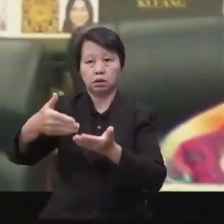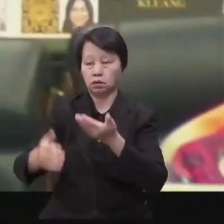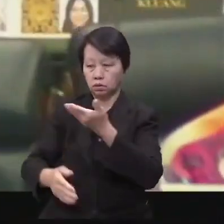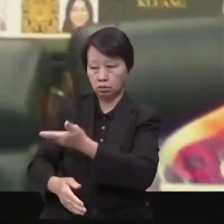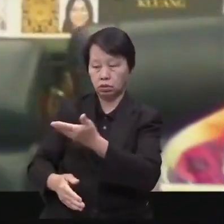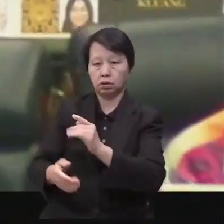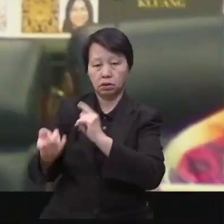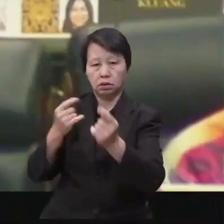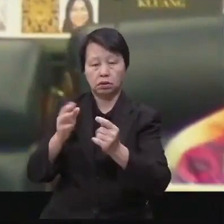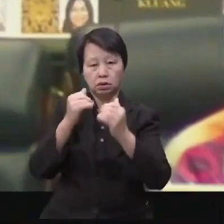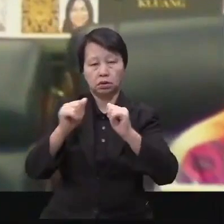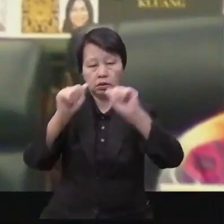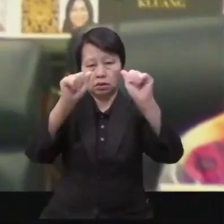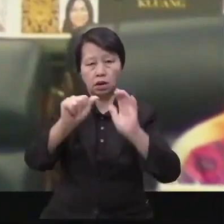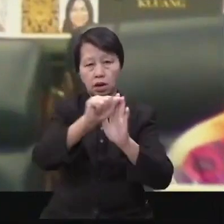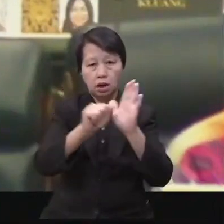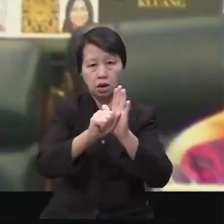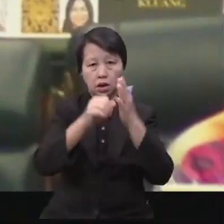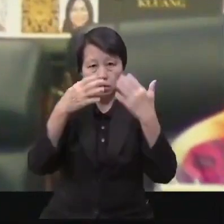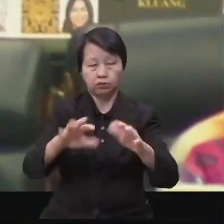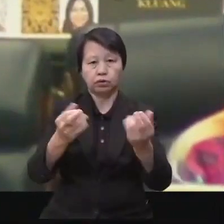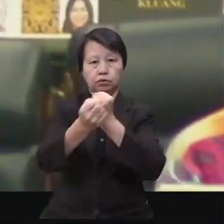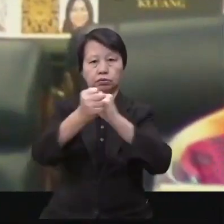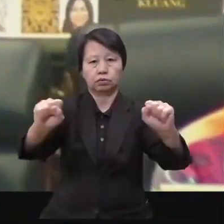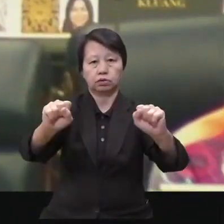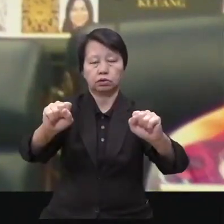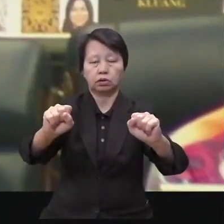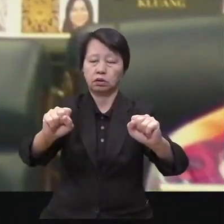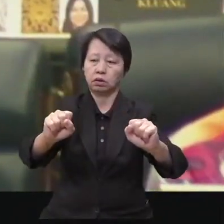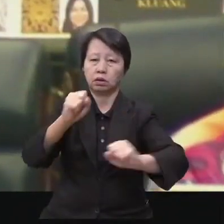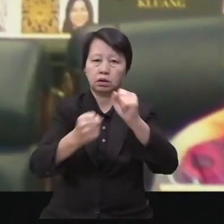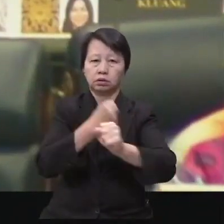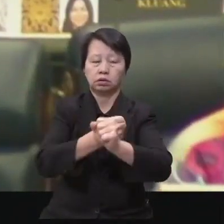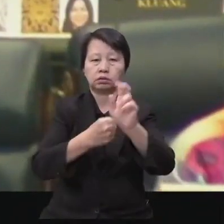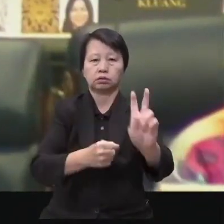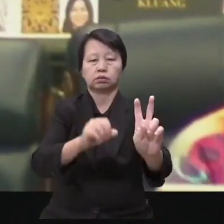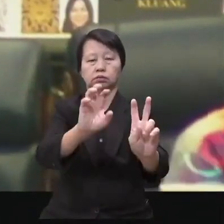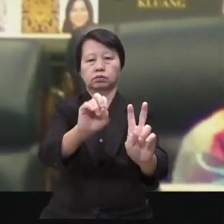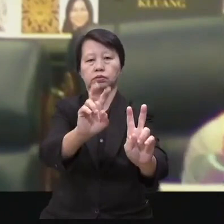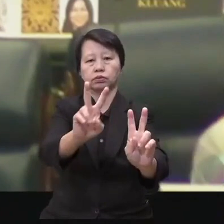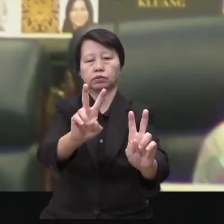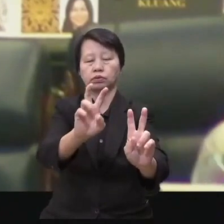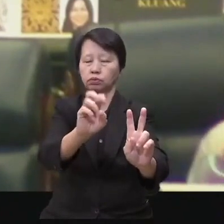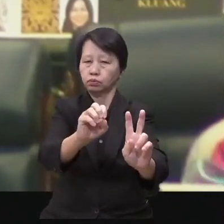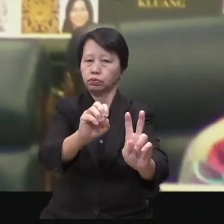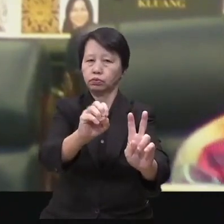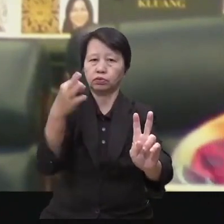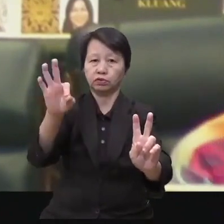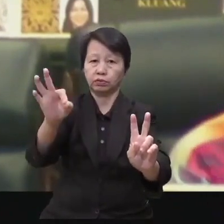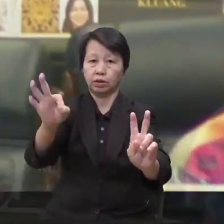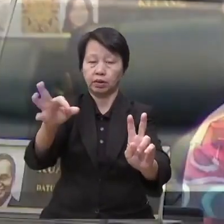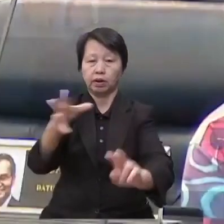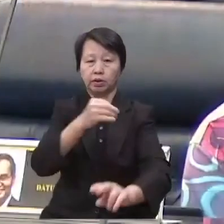di transboundary act yang telah pun disiap pada tahun 2019 dan juga